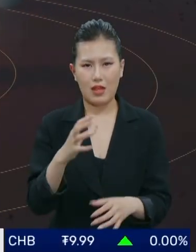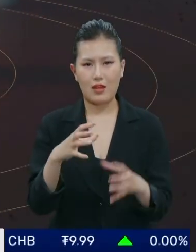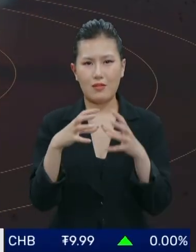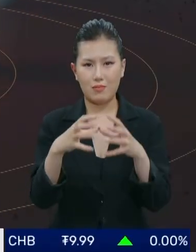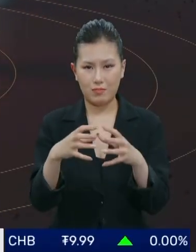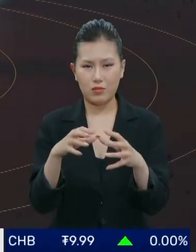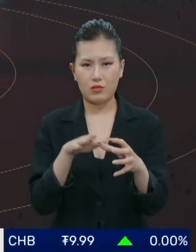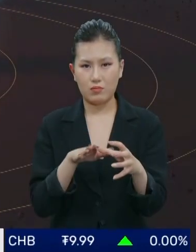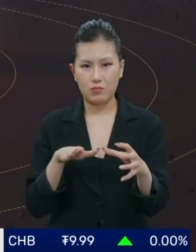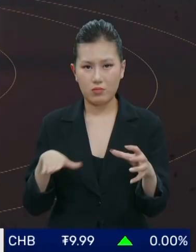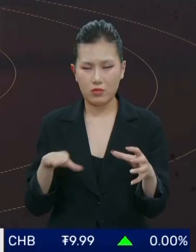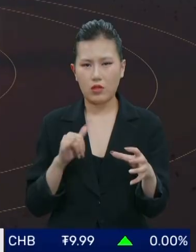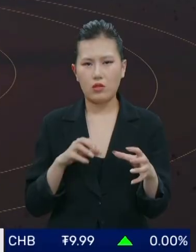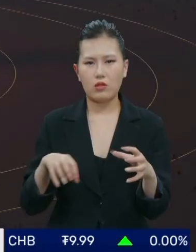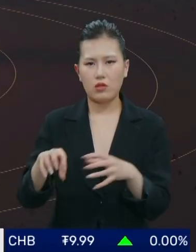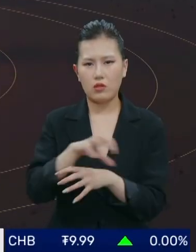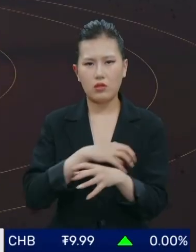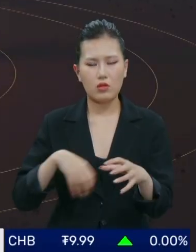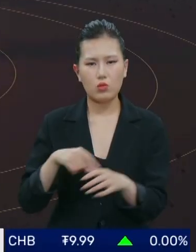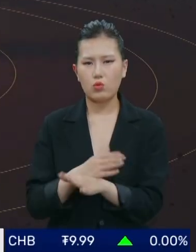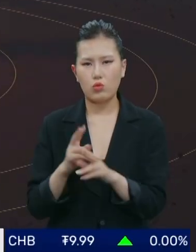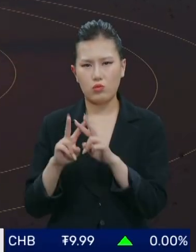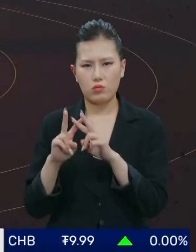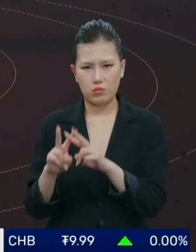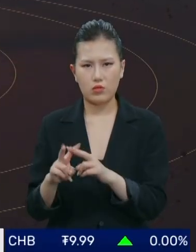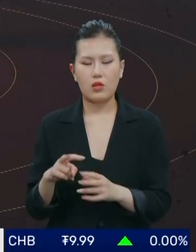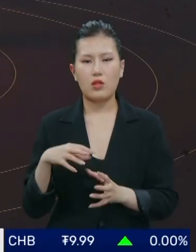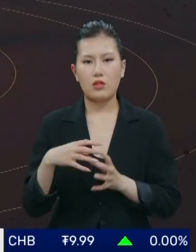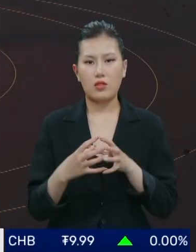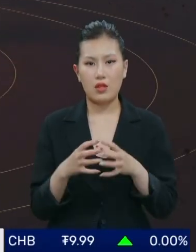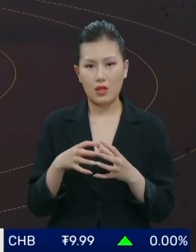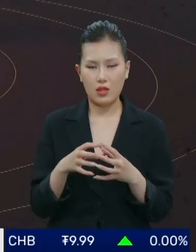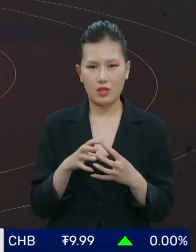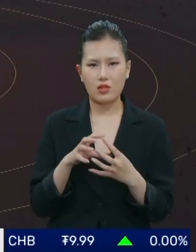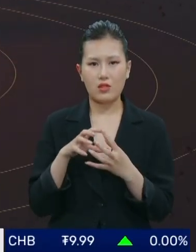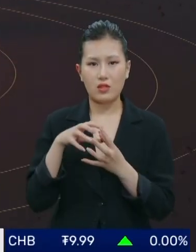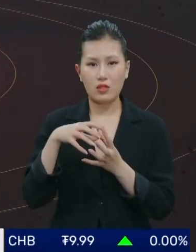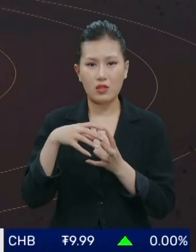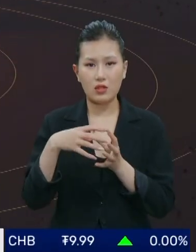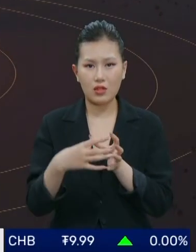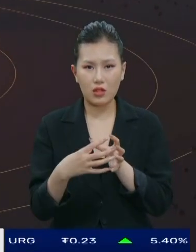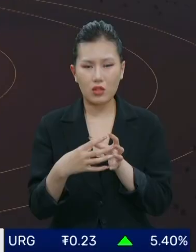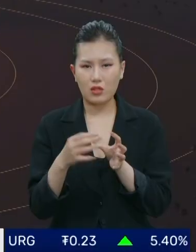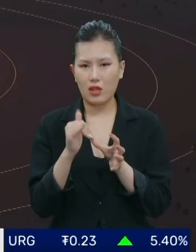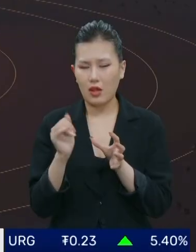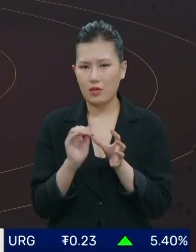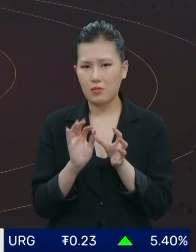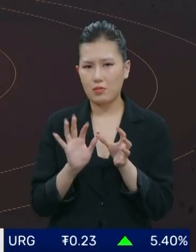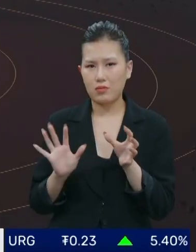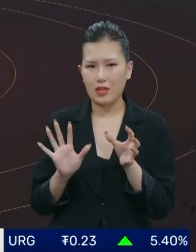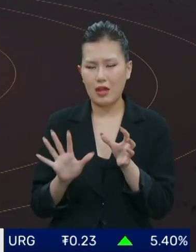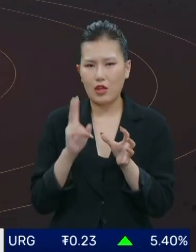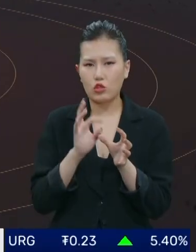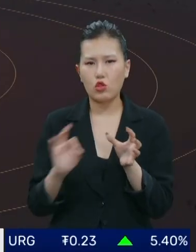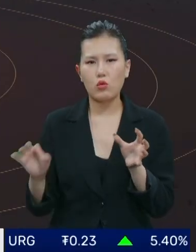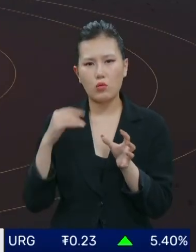хавтгаад их бага хэмжээгээр эргэлцээр л байдаг. Дэлхийн тэнгилгийн хазаалтаас болоод л гаргууд ховор тохиолдолд зэрэгцэн харагдаж байгаа юм шиг үзэгдэл ажиглагддаг байх нэ.